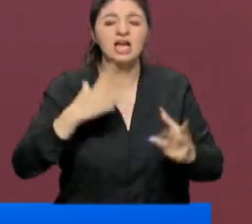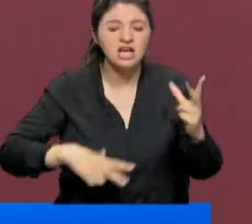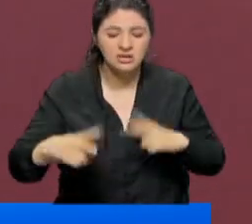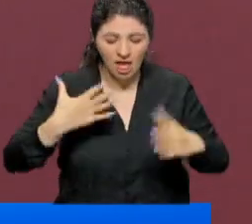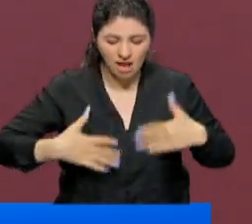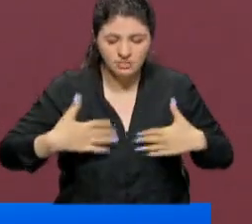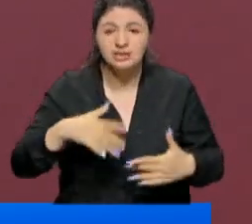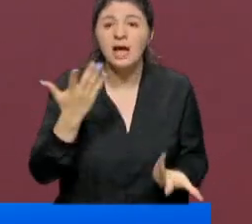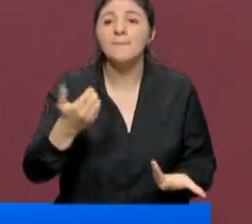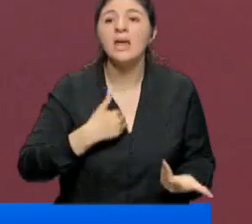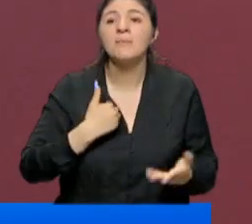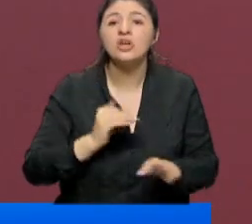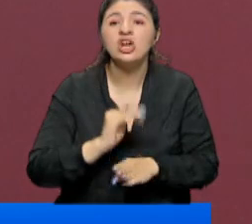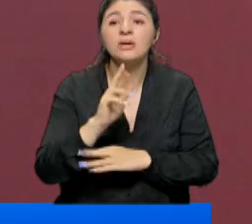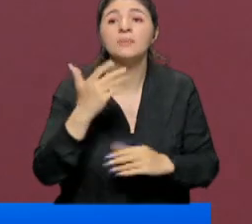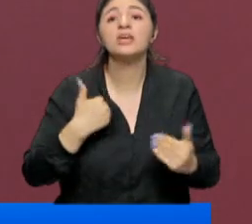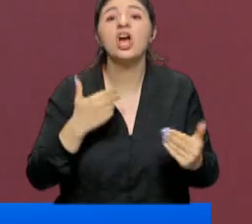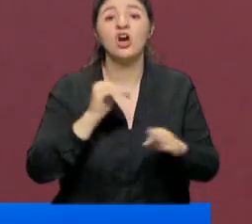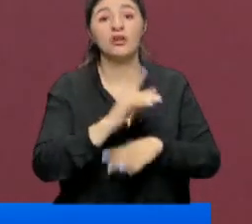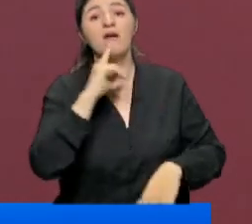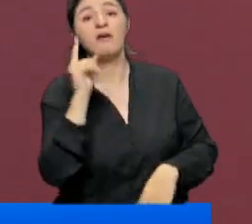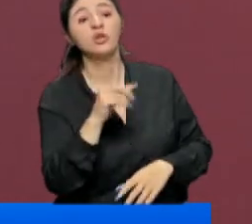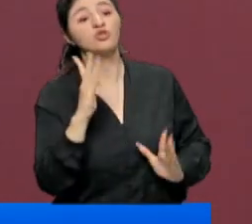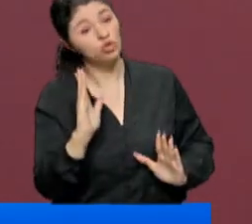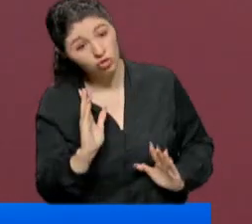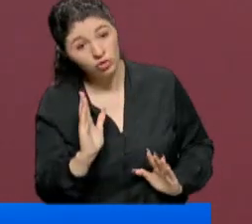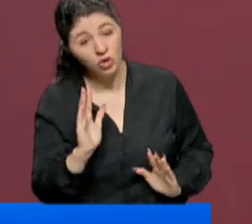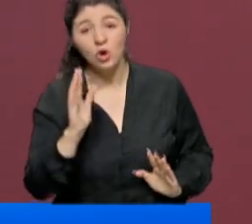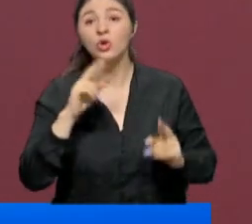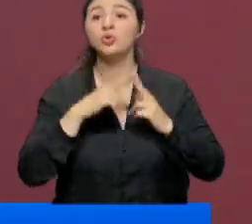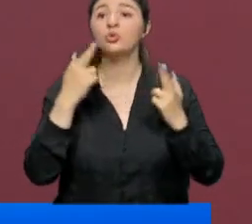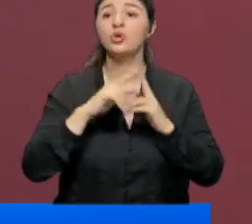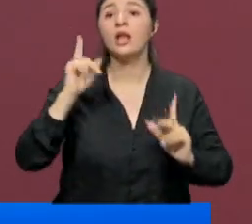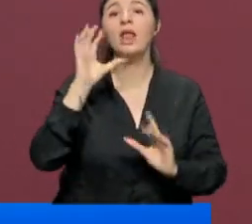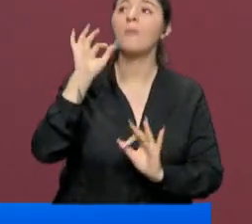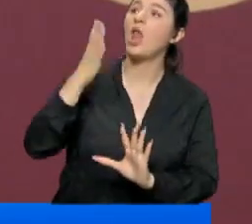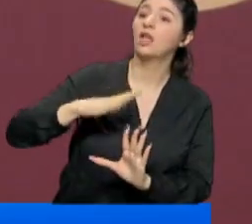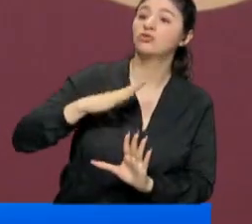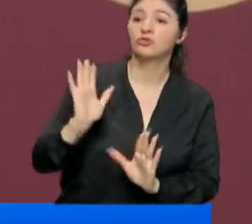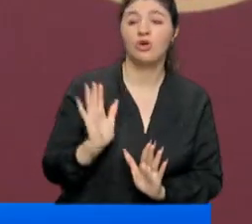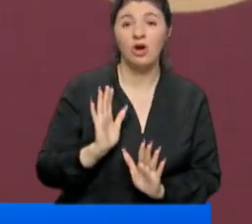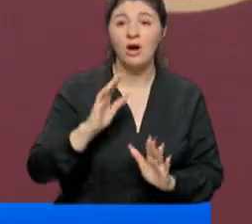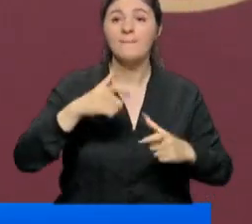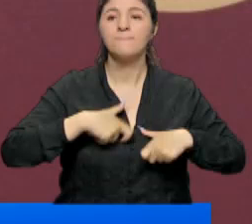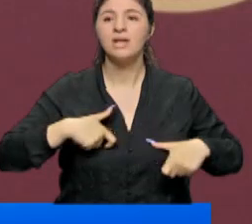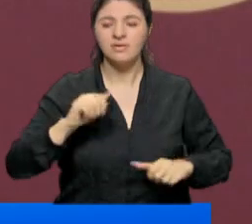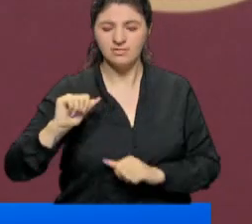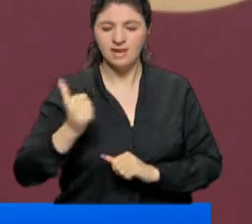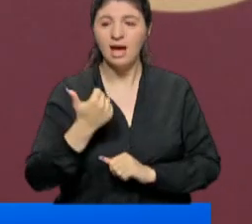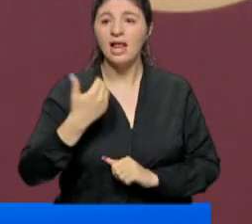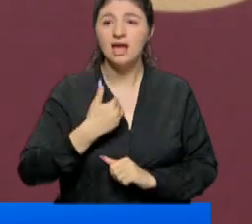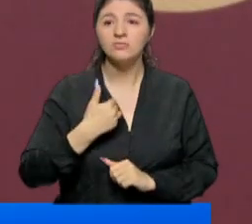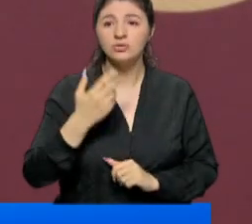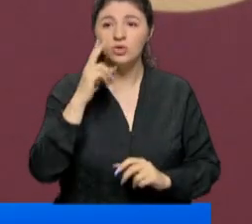giyiminden kuşamına an benim yaşadığım gibi yaşayacaksın Çünkü dünya liderimiz böyle istiyor milli ve manevi